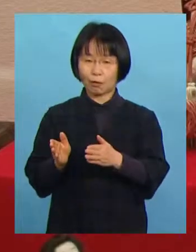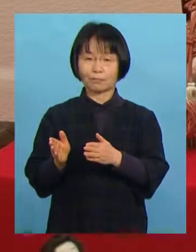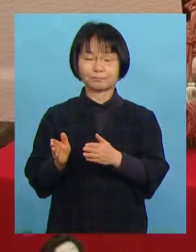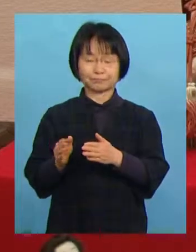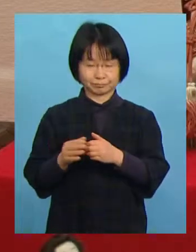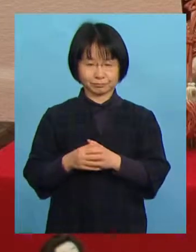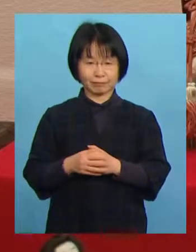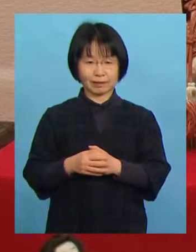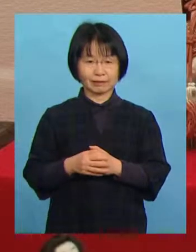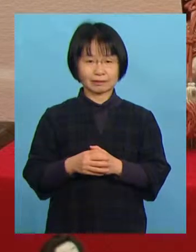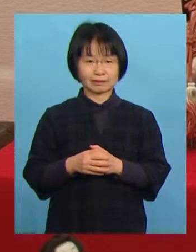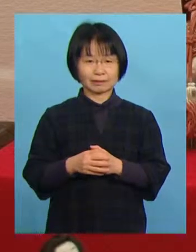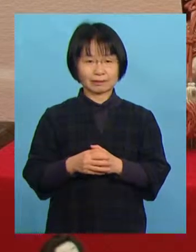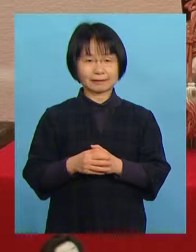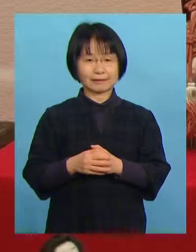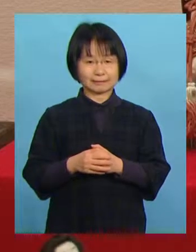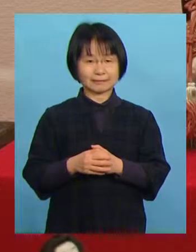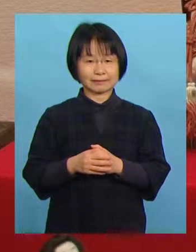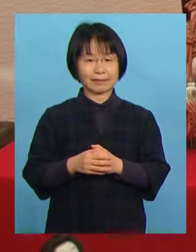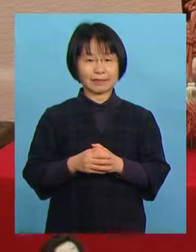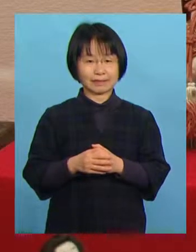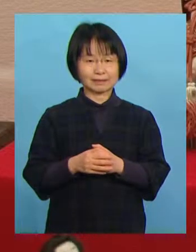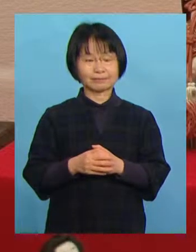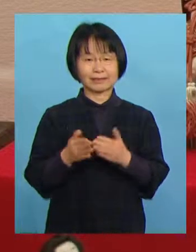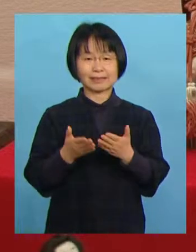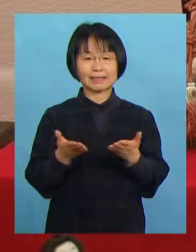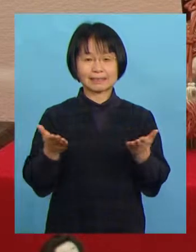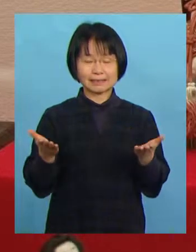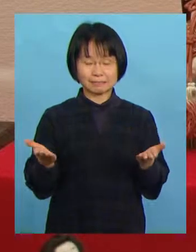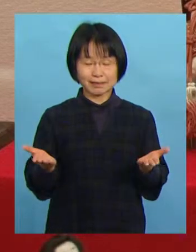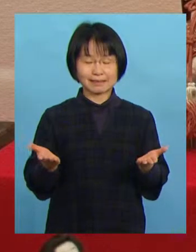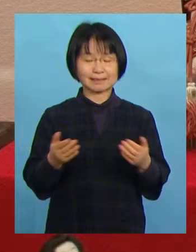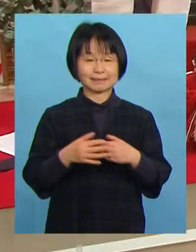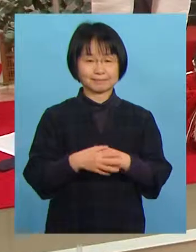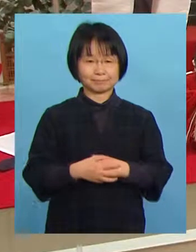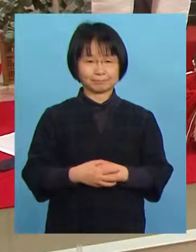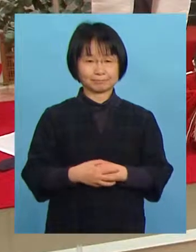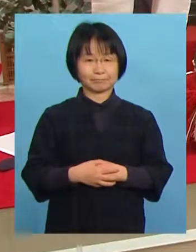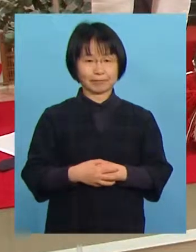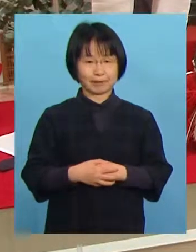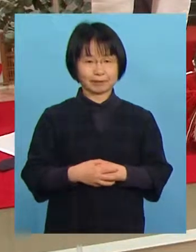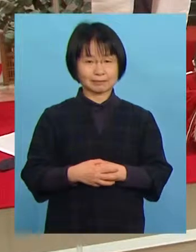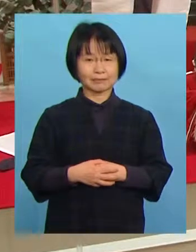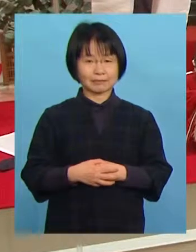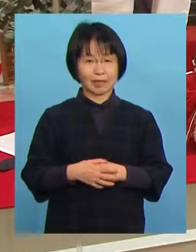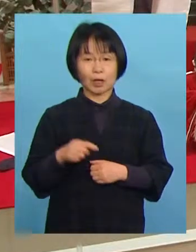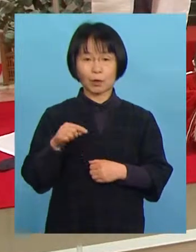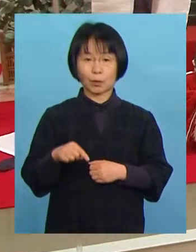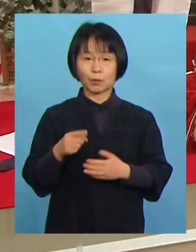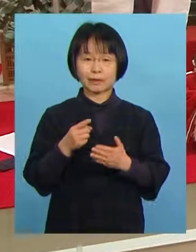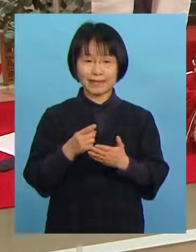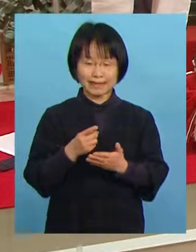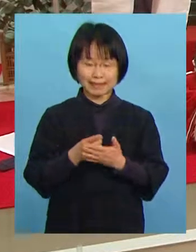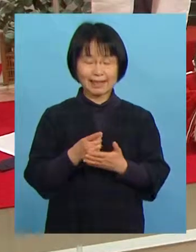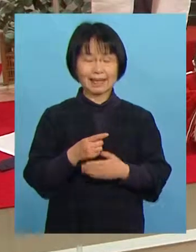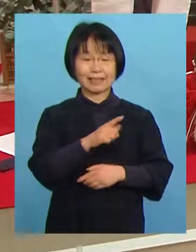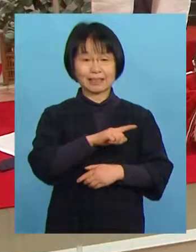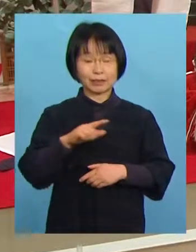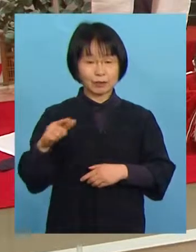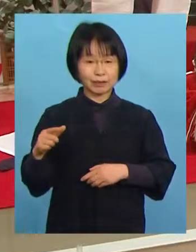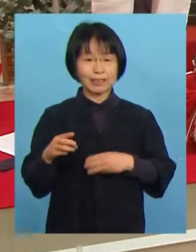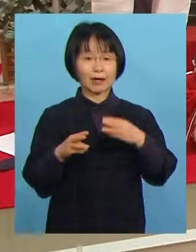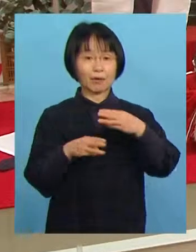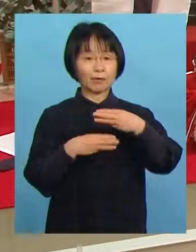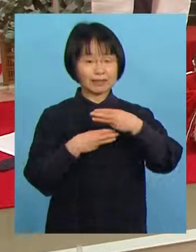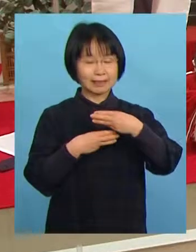郷土玩具のおひな様を一堂に紹介しています。 はい、 この部屋一部屋で、さまざまなおひな様を